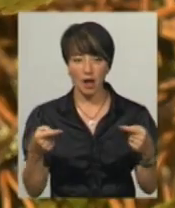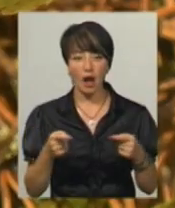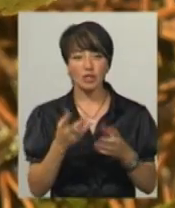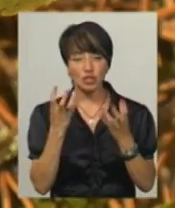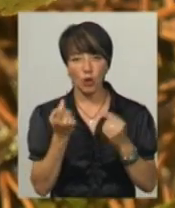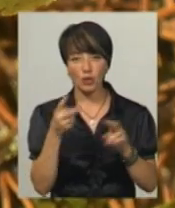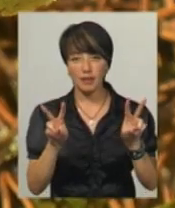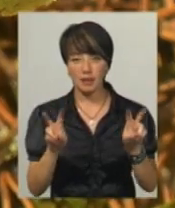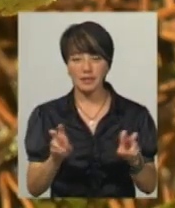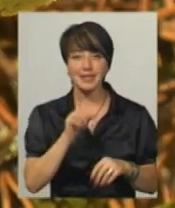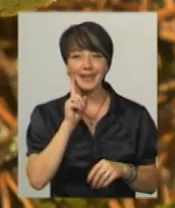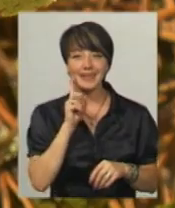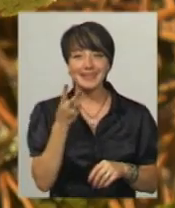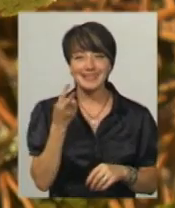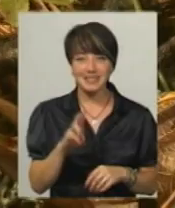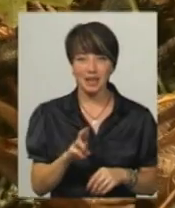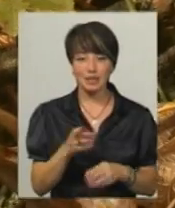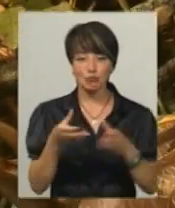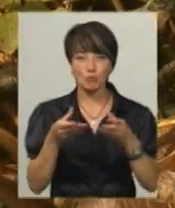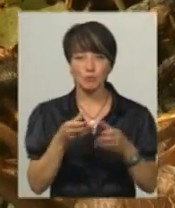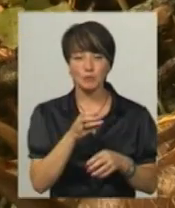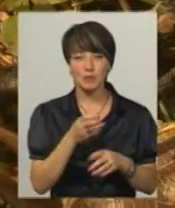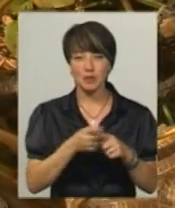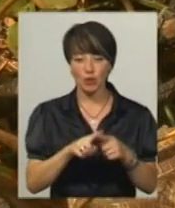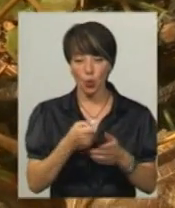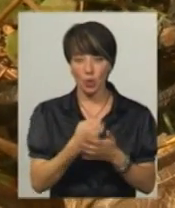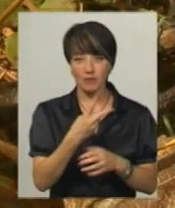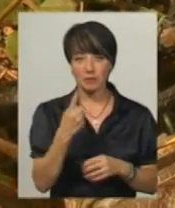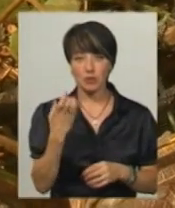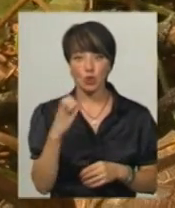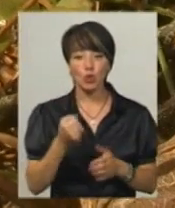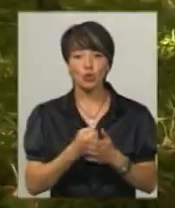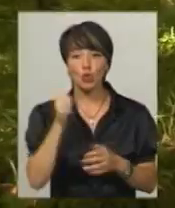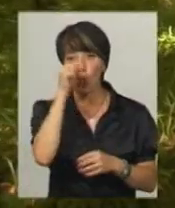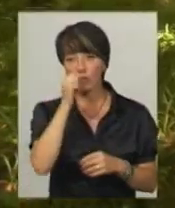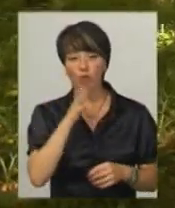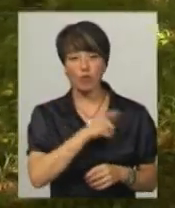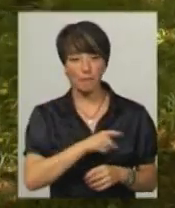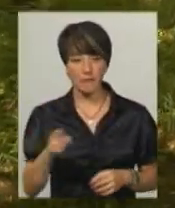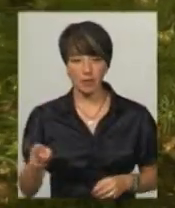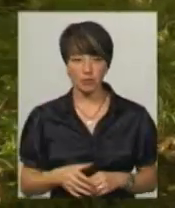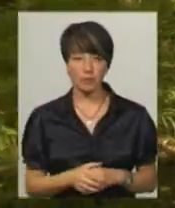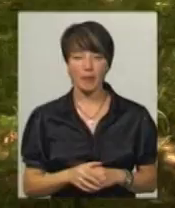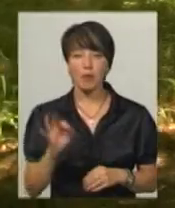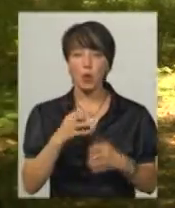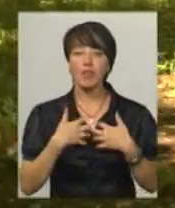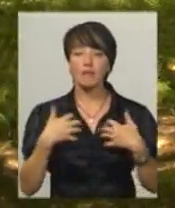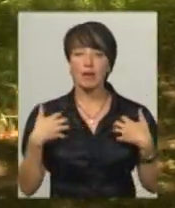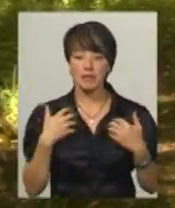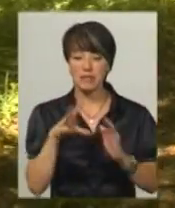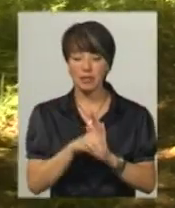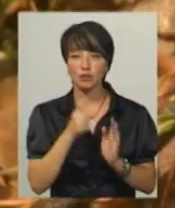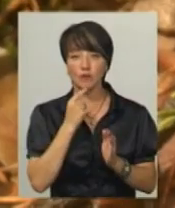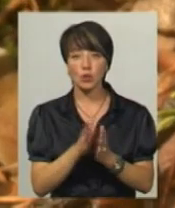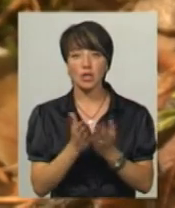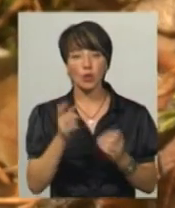рослина з назвою «зелениця сплюснута» дожила до 21 століття з льодовикового періоду, каже Наталія Кратесюк. Стосовно тварин, то занесених до